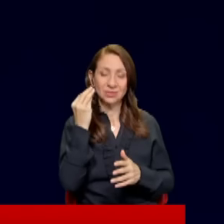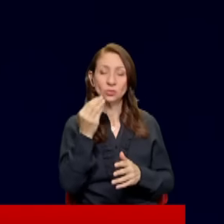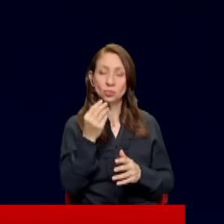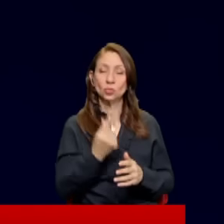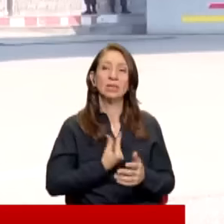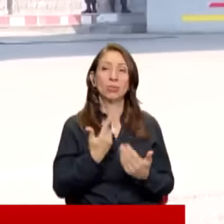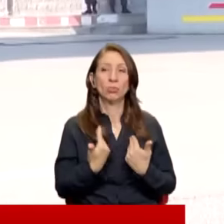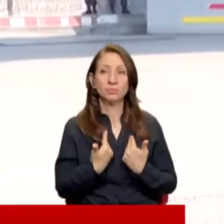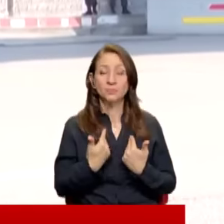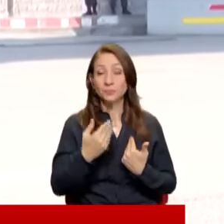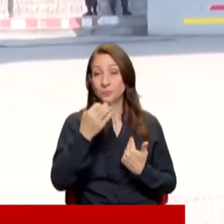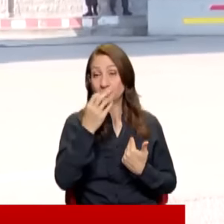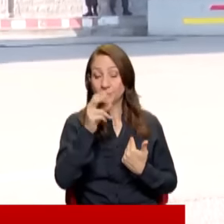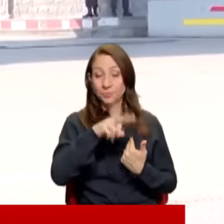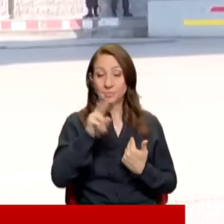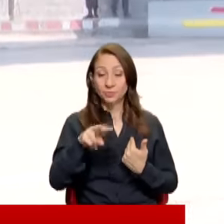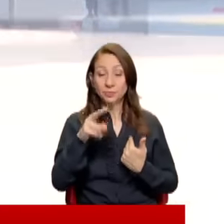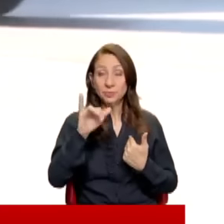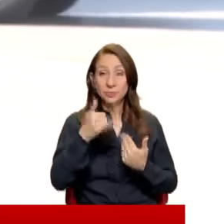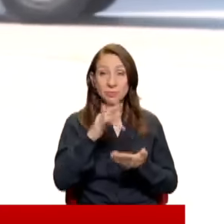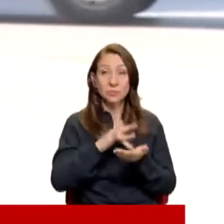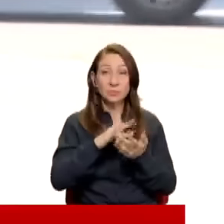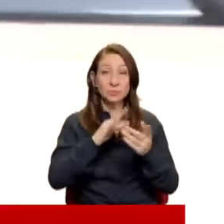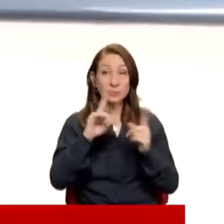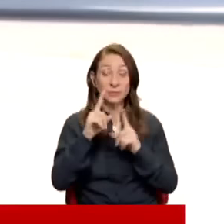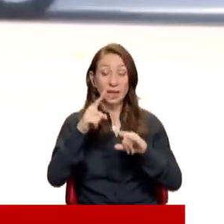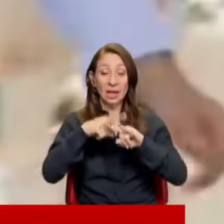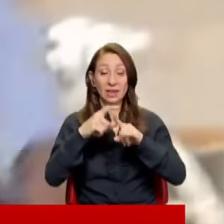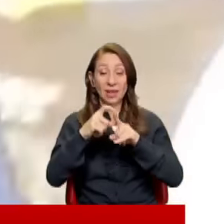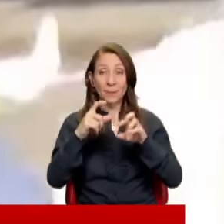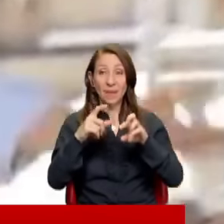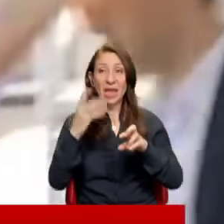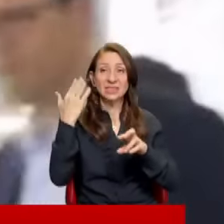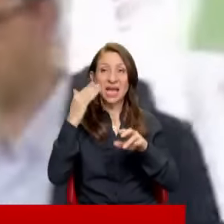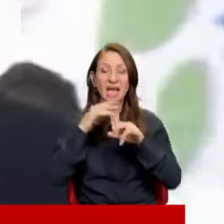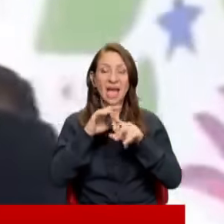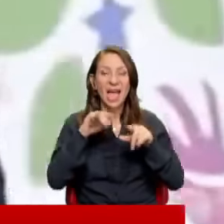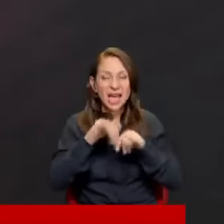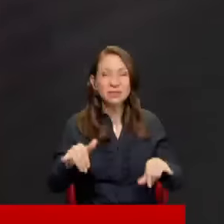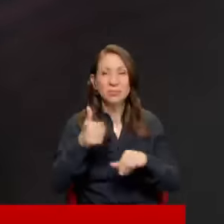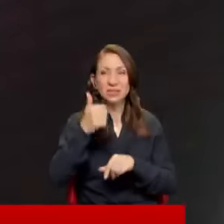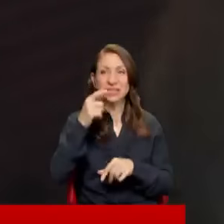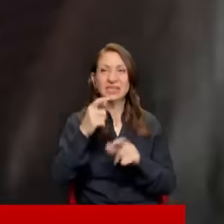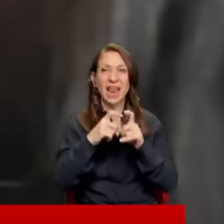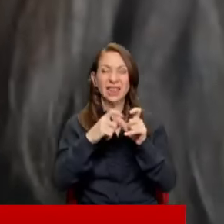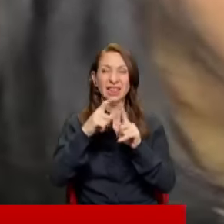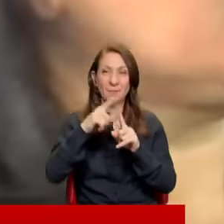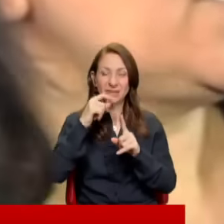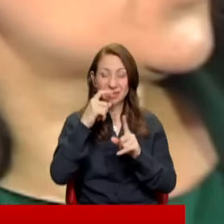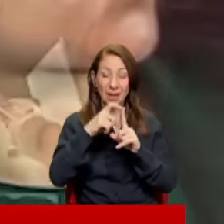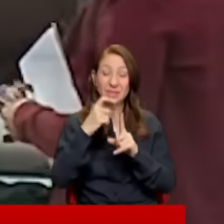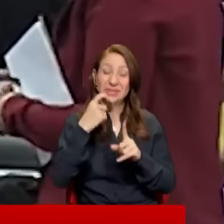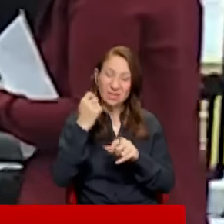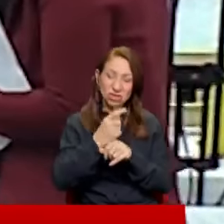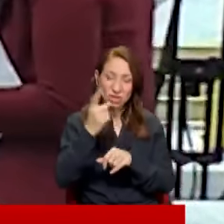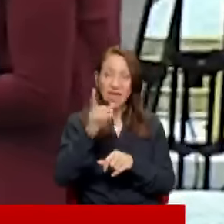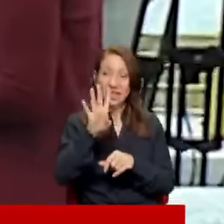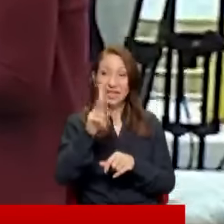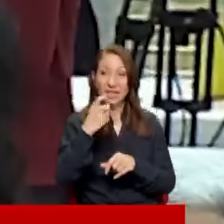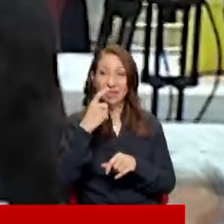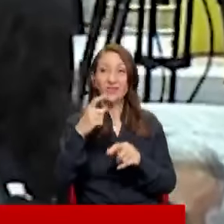ümit ediyoruz Ankara 22 Ağır Ceza Mahkemesi HDP eski Eş Genel Başkanı Selahattin Demirtaş'a toplam 42 yıl